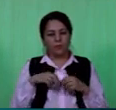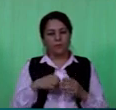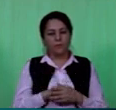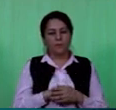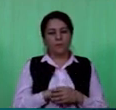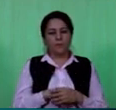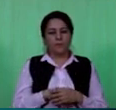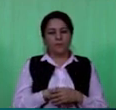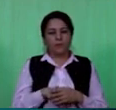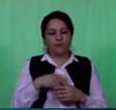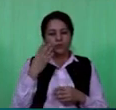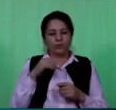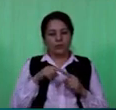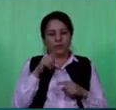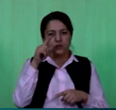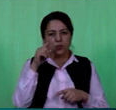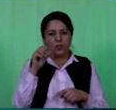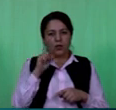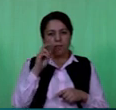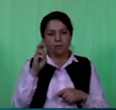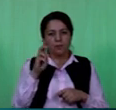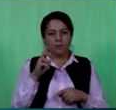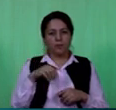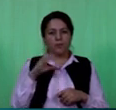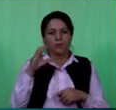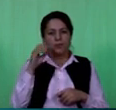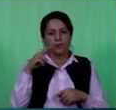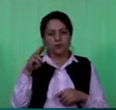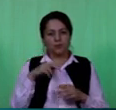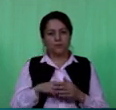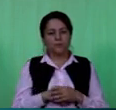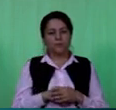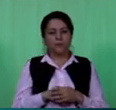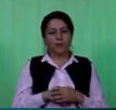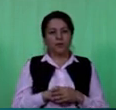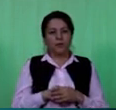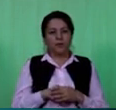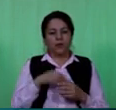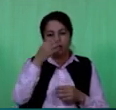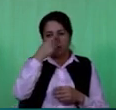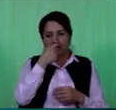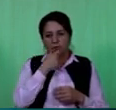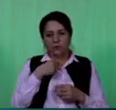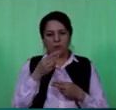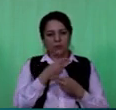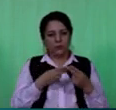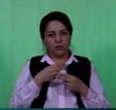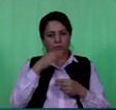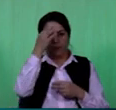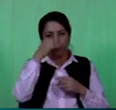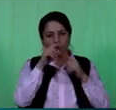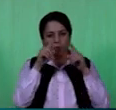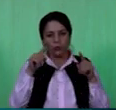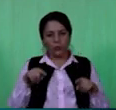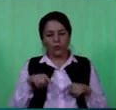четыре вершины a b c d аккуратно начертите прямоугольник и